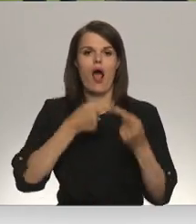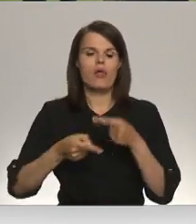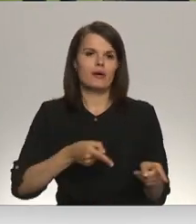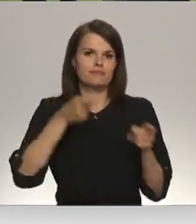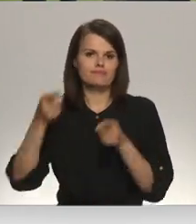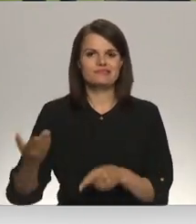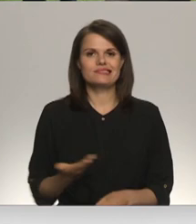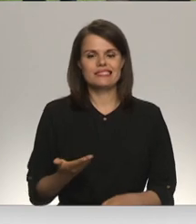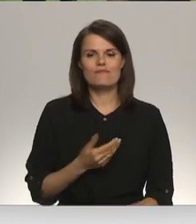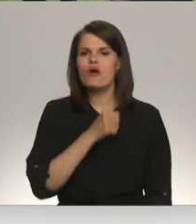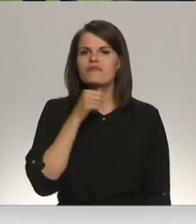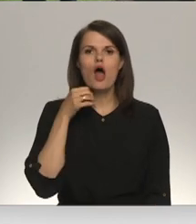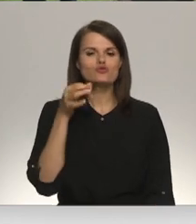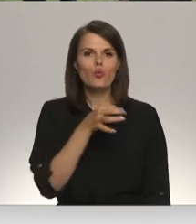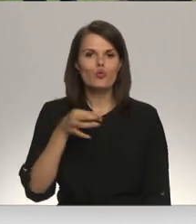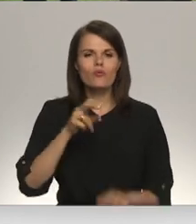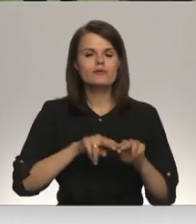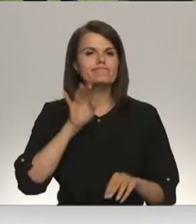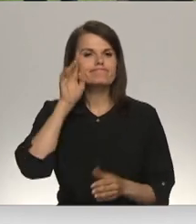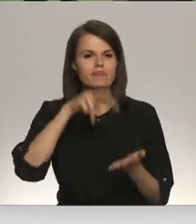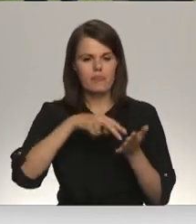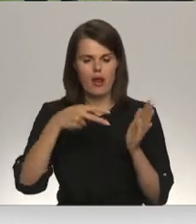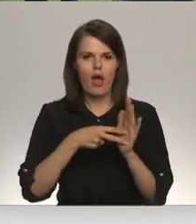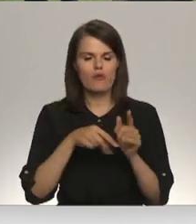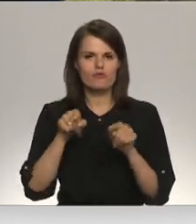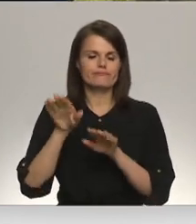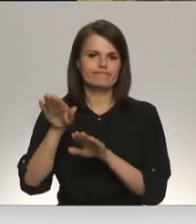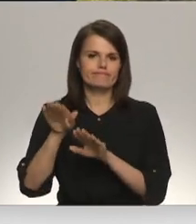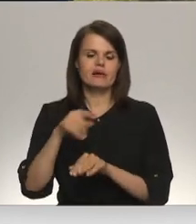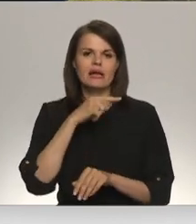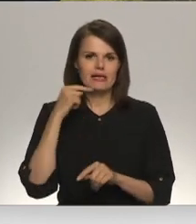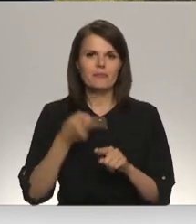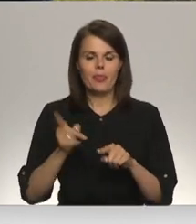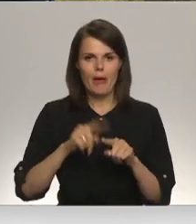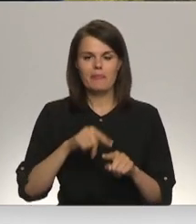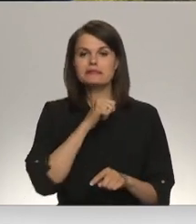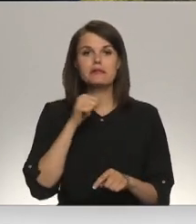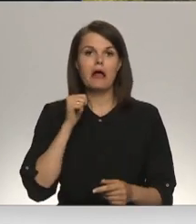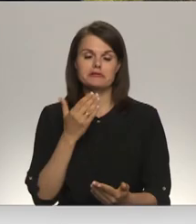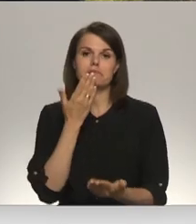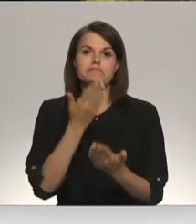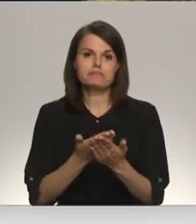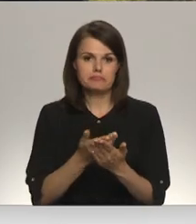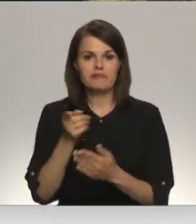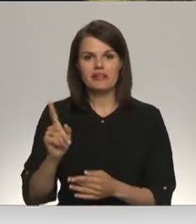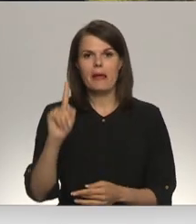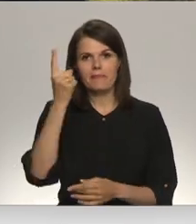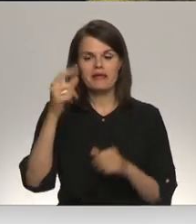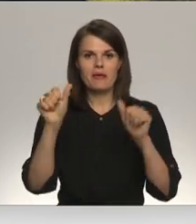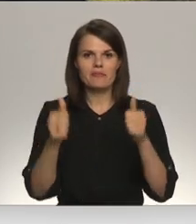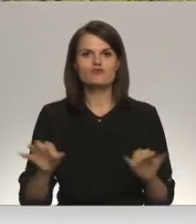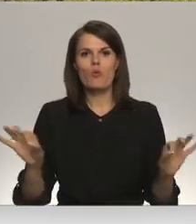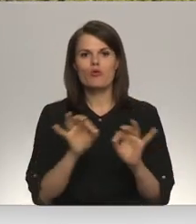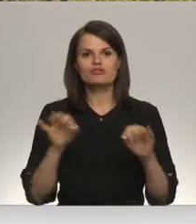Un savus nākotnes plānus viņš saista ar vienu no 9 pakalniem. Tāpēc pēc talsinieku piedāvājuma viņam pirmajam izveidot